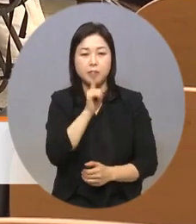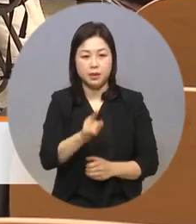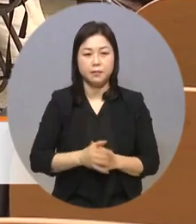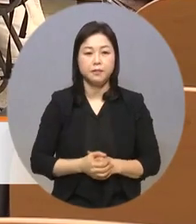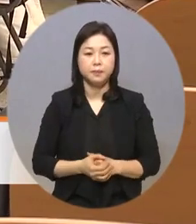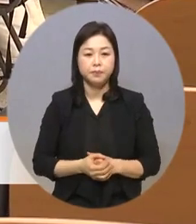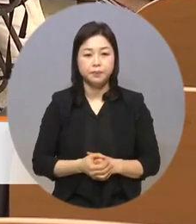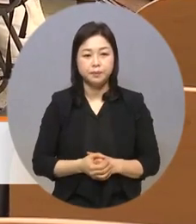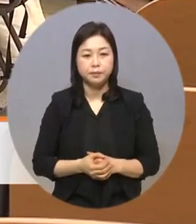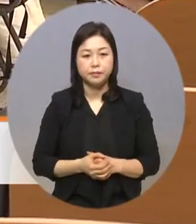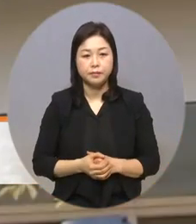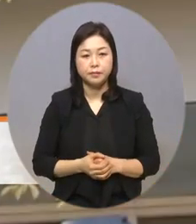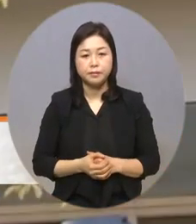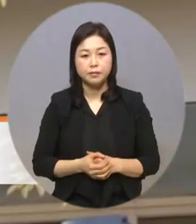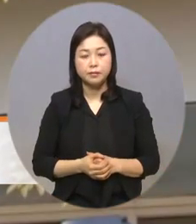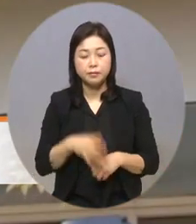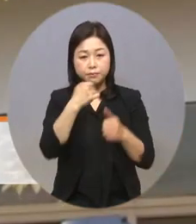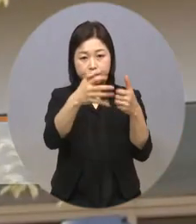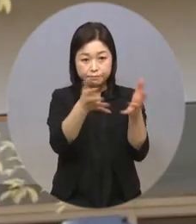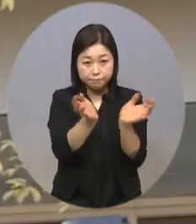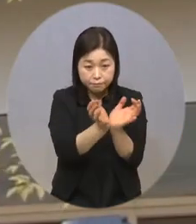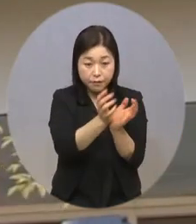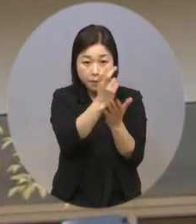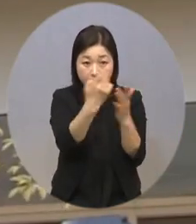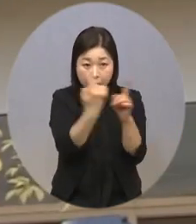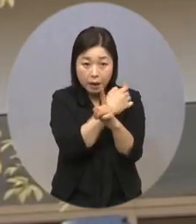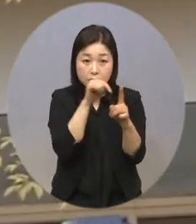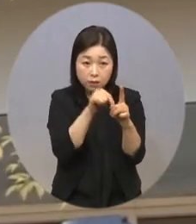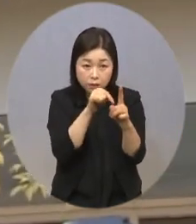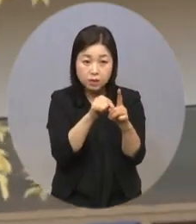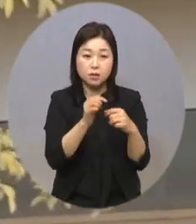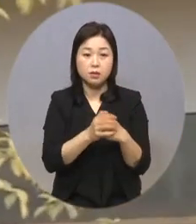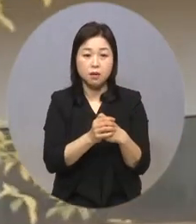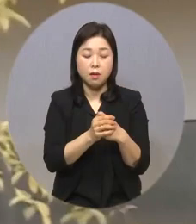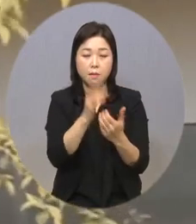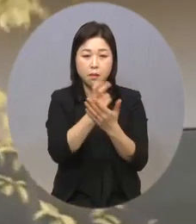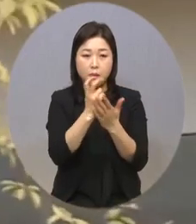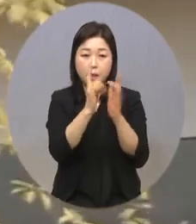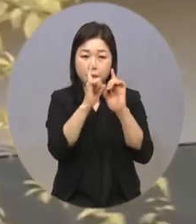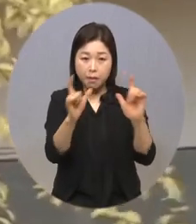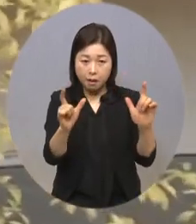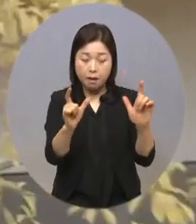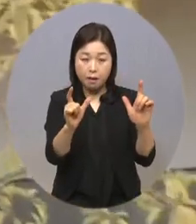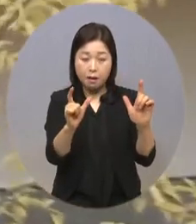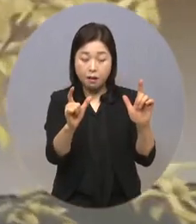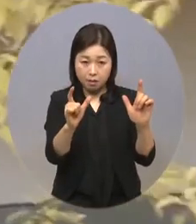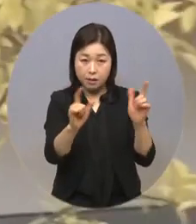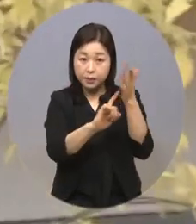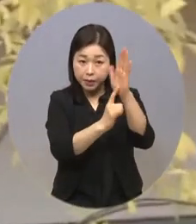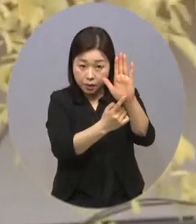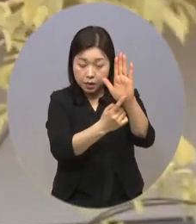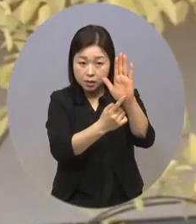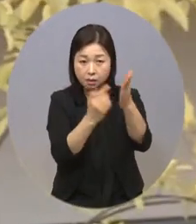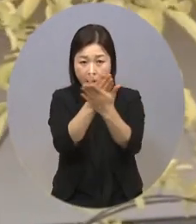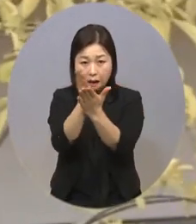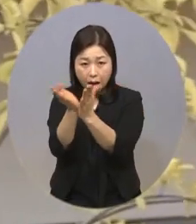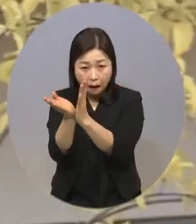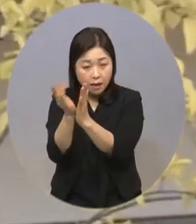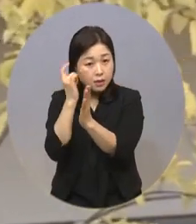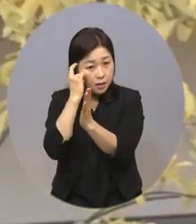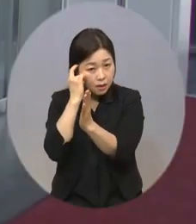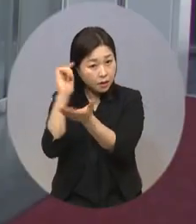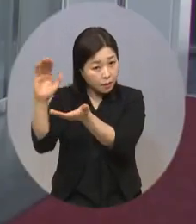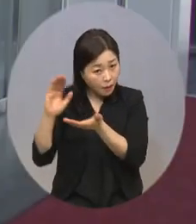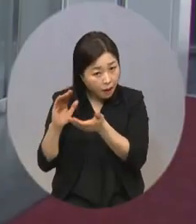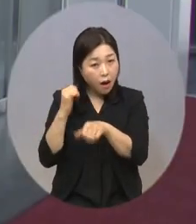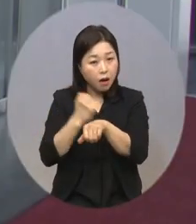전했습니다. 교육부는 개정안에 대한 입법 예고를 통해 각계 의견을 수렴하고 규제 및 법제처